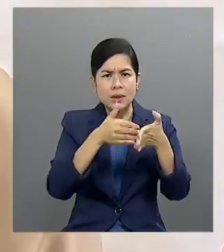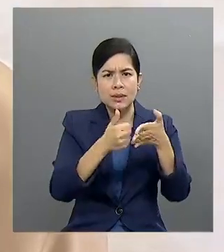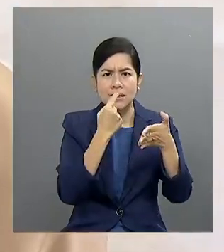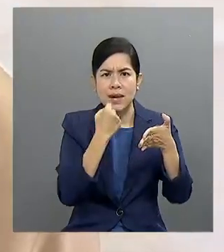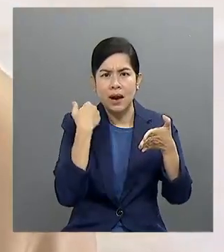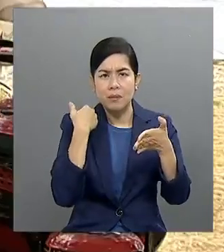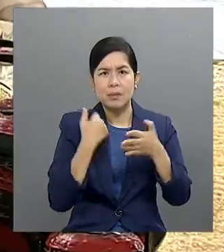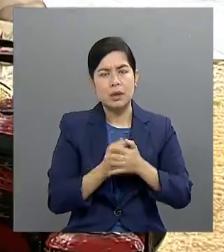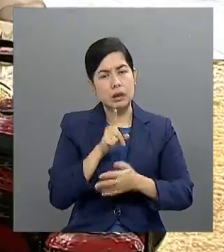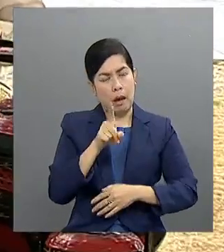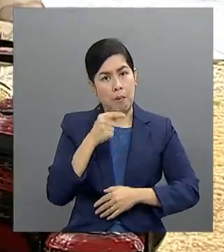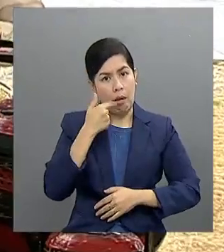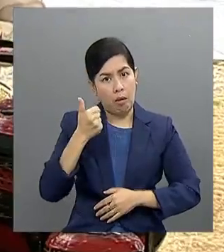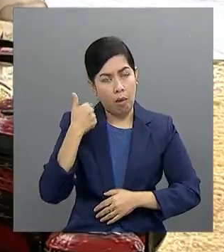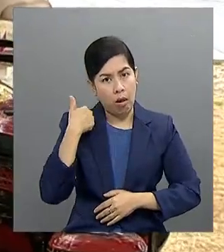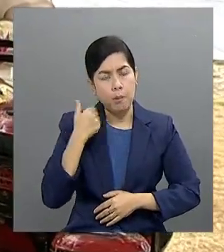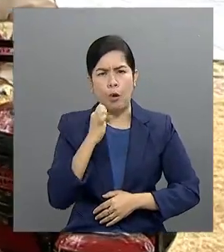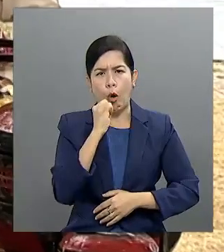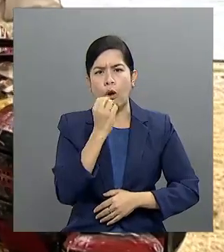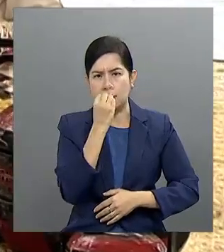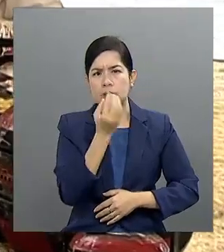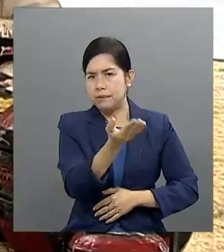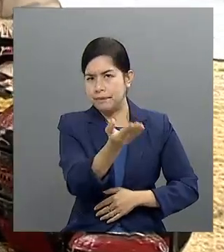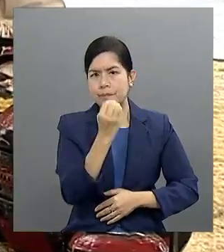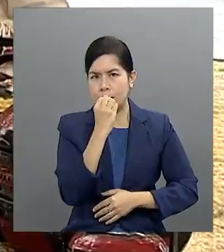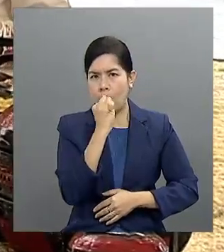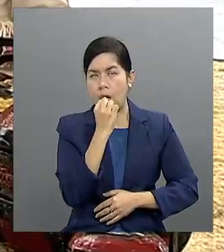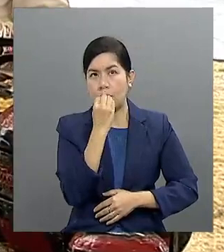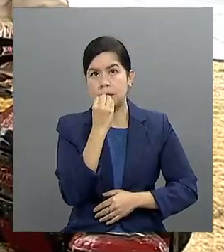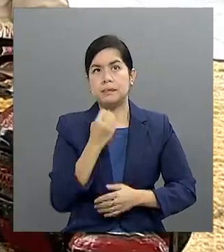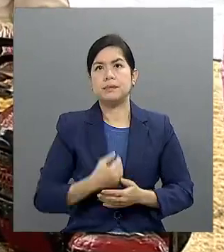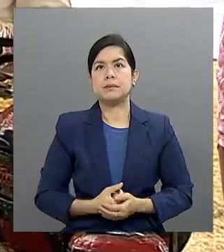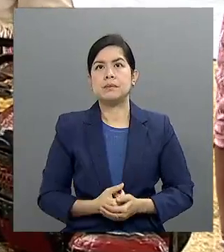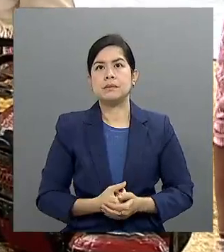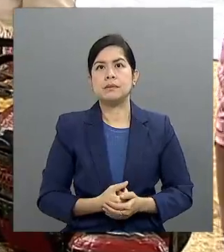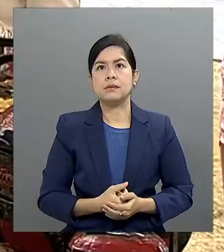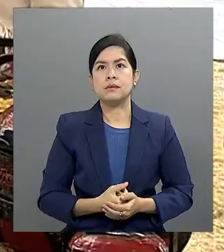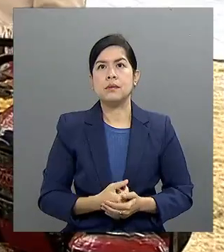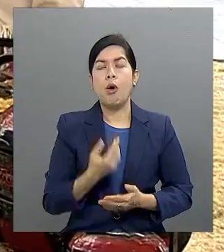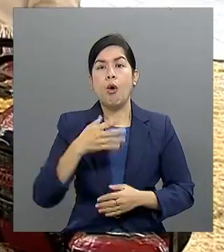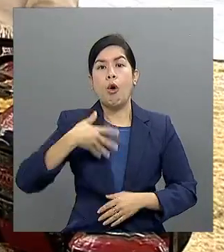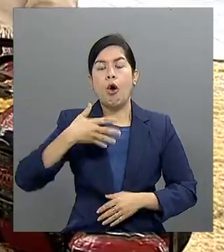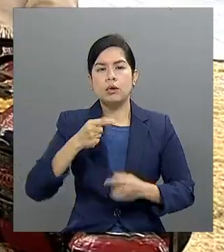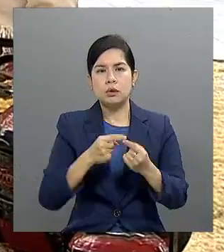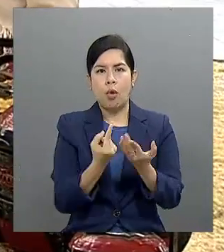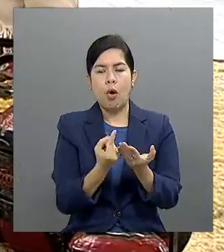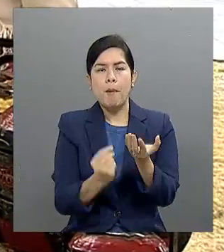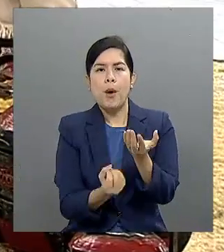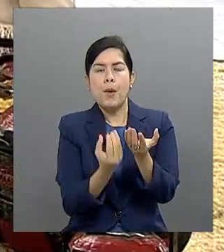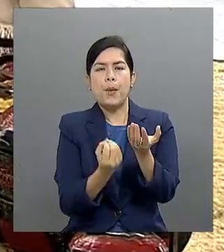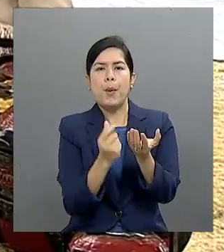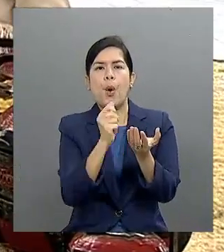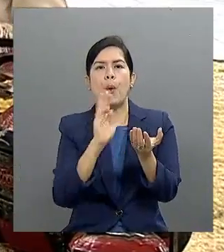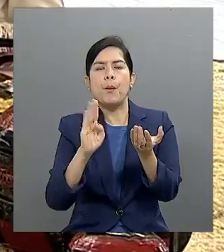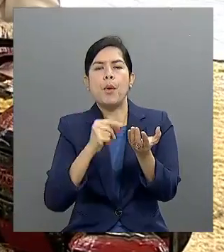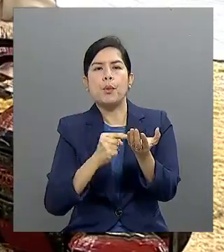ชิม ต้องชิมค่ะเดี๋ยวเราจะให้ชิม ในนี้ชิมหยิบได้เลยไหมฮะ เอา ดูเอาร้อนๆนะ ใช่ร้อนๆดีกว่า ชิมของจริงเลยนะ